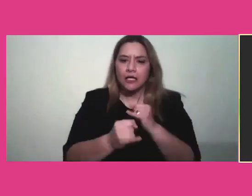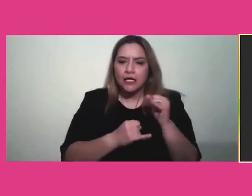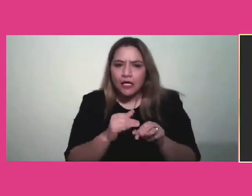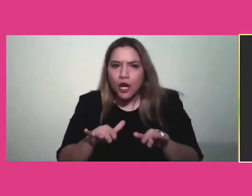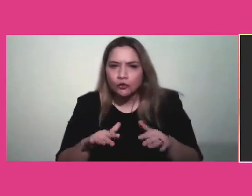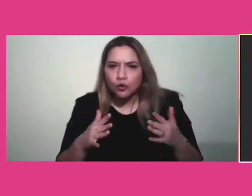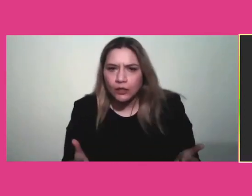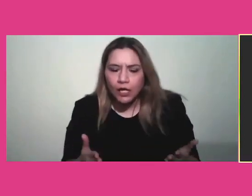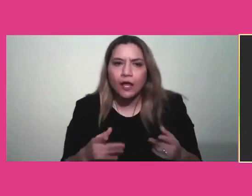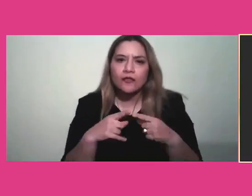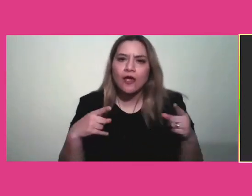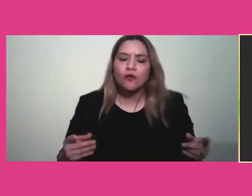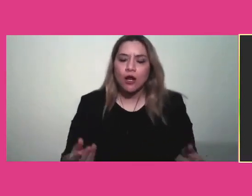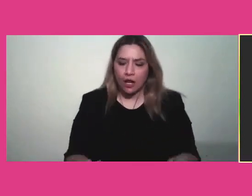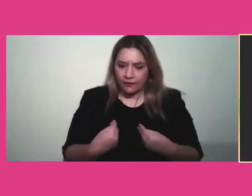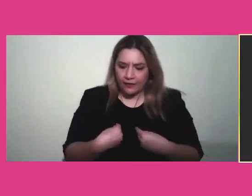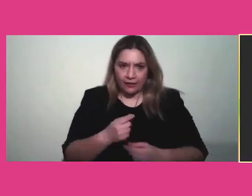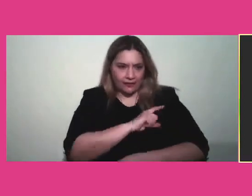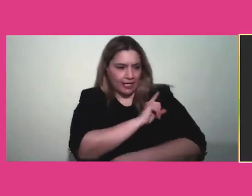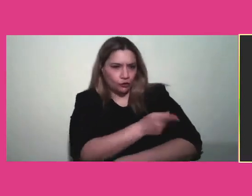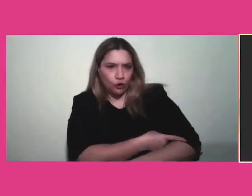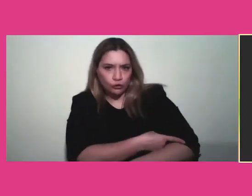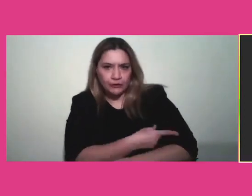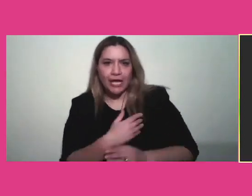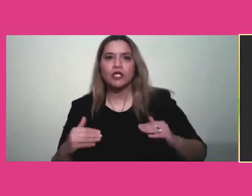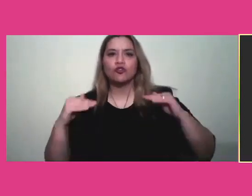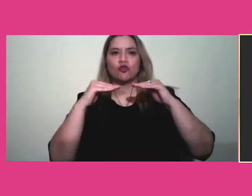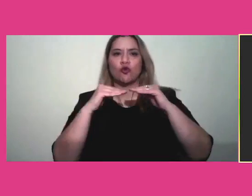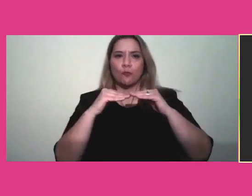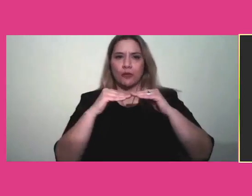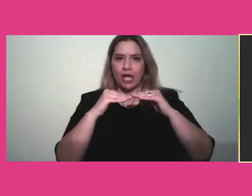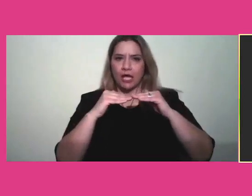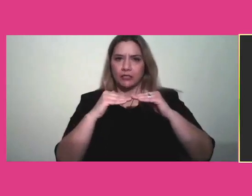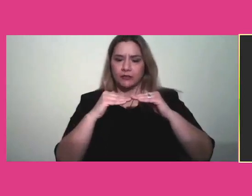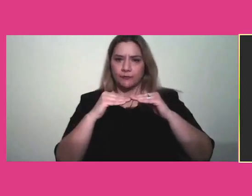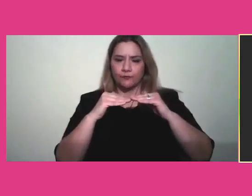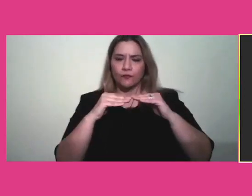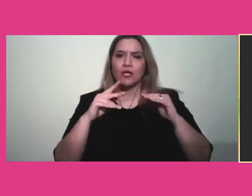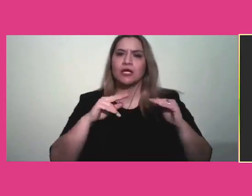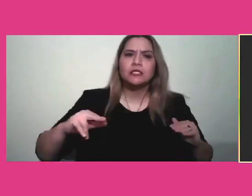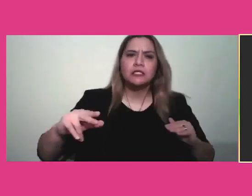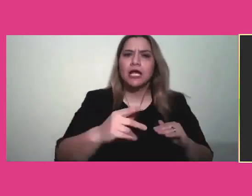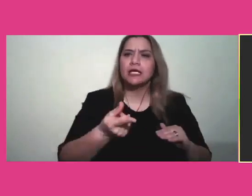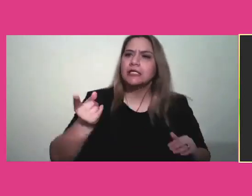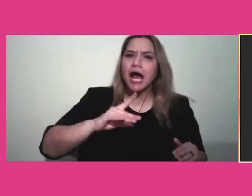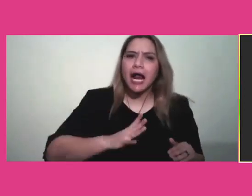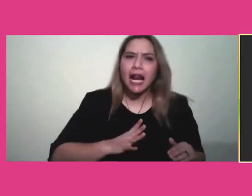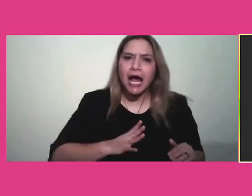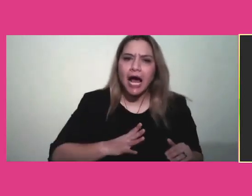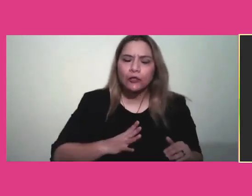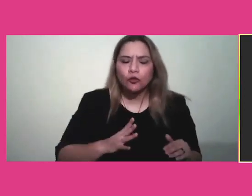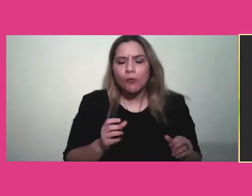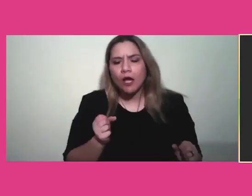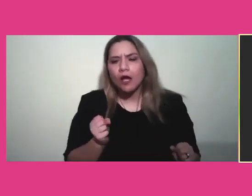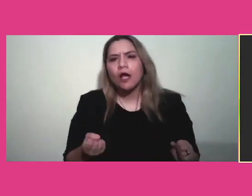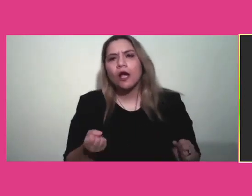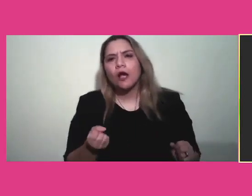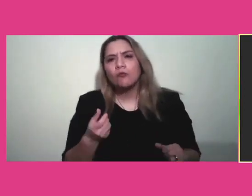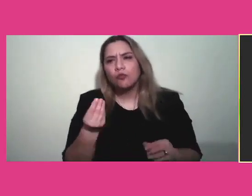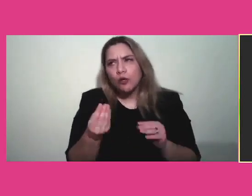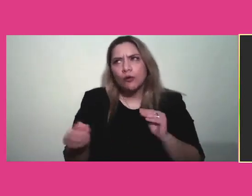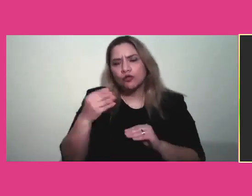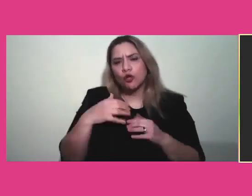και γενικώς να τους δίνει μια δυνατότητα ισονομίας σε σχέση με άλλα άτομα τα οποία είναι λίγο πιο λειτουργικά από